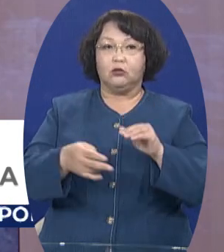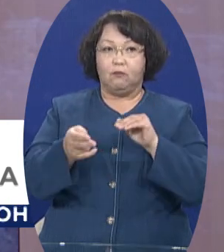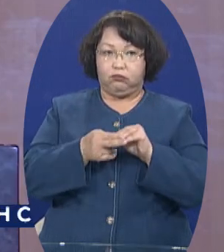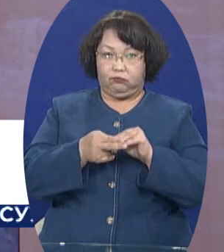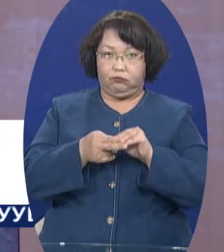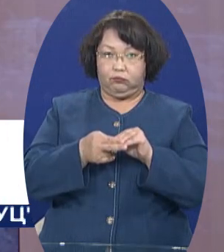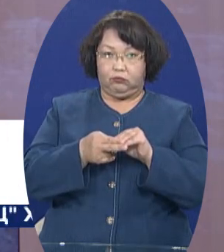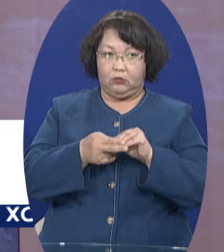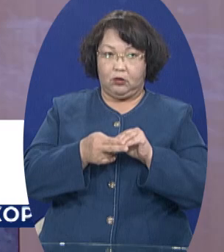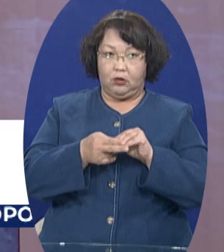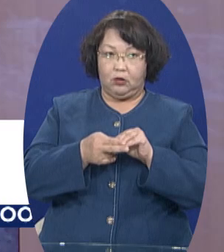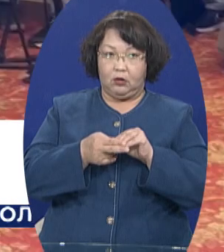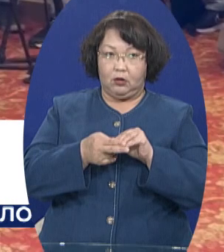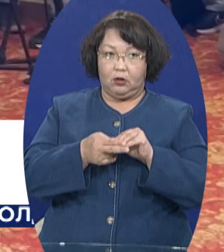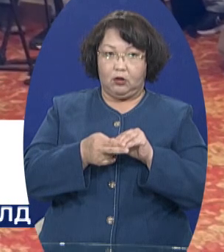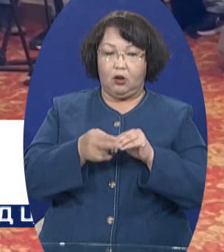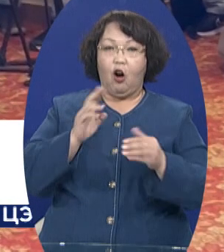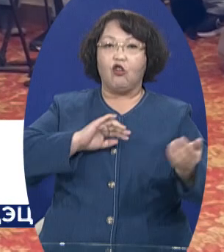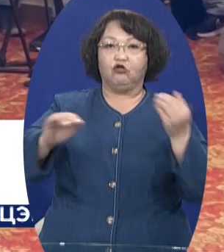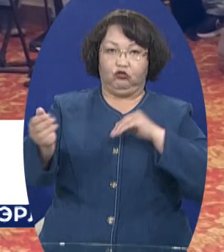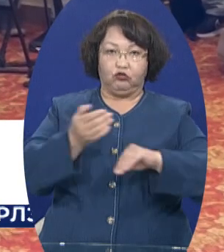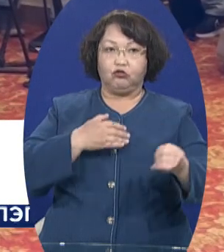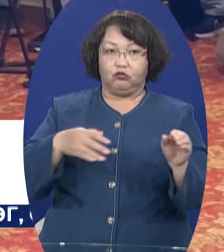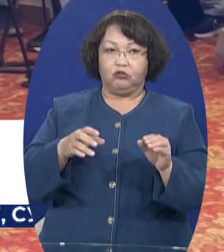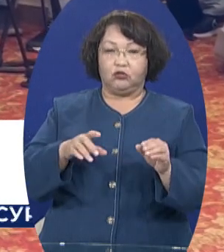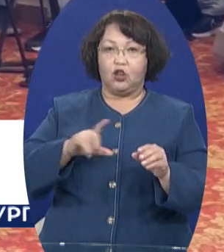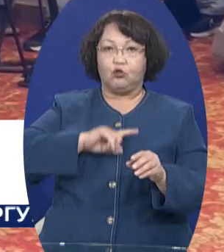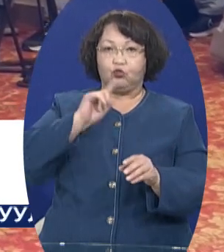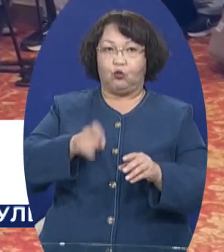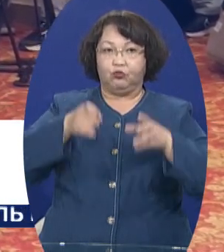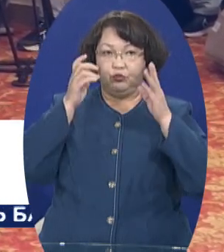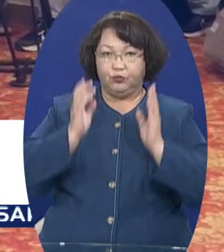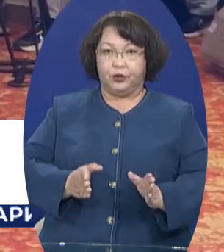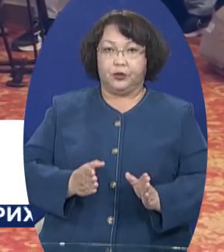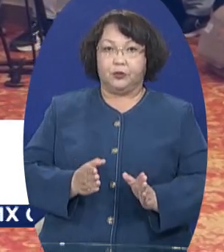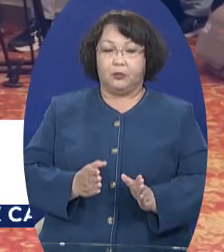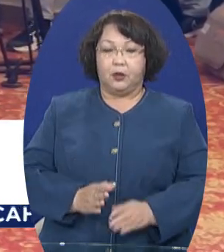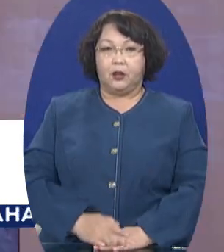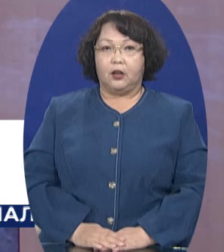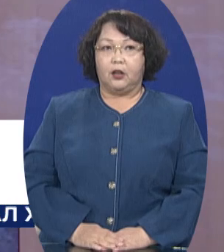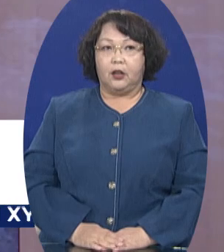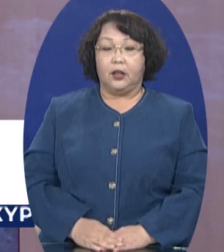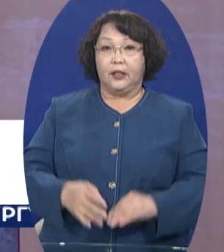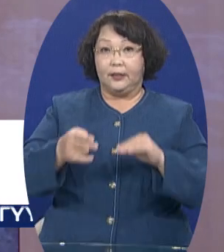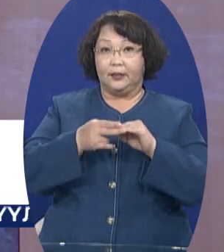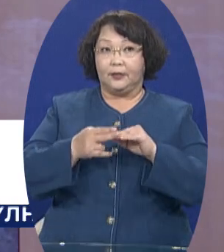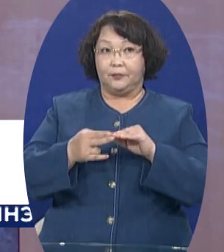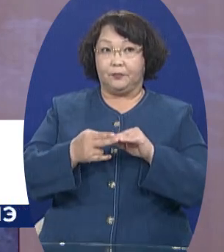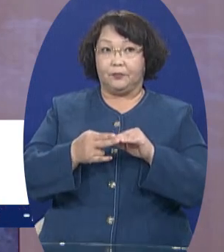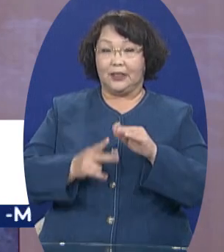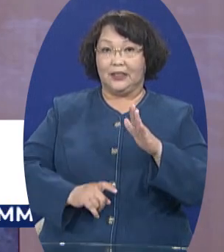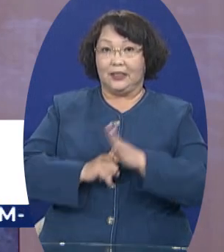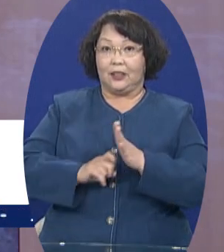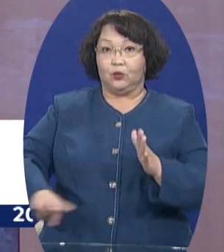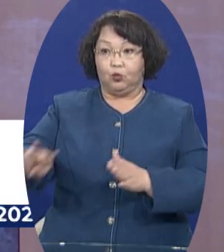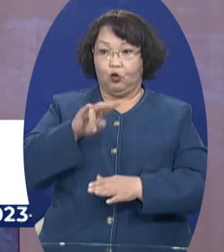хэрэгсэл замын хөдөлгөөнд оролцох ийм шийдвэрийг гаргасны тавханд танилцуулж байна. За дугаарын хязгаарын бүс бол одоо